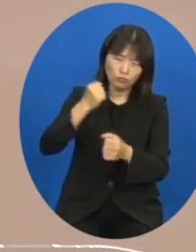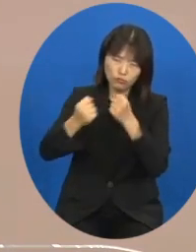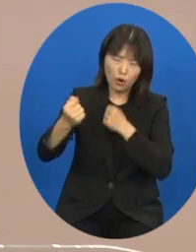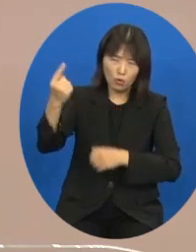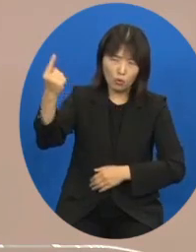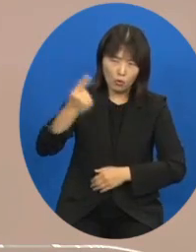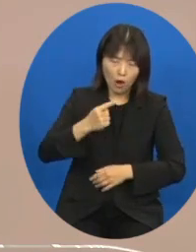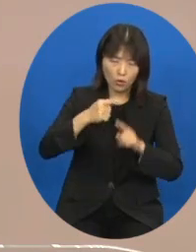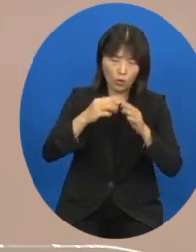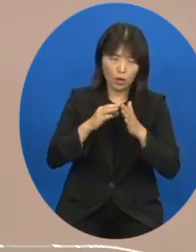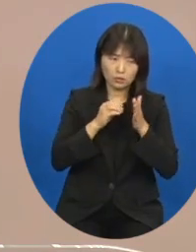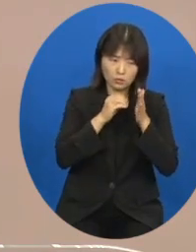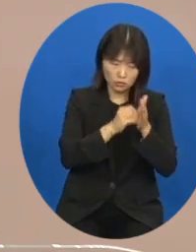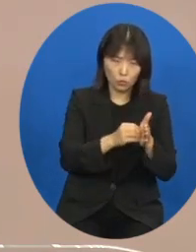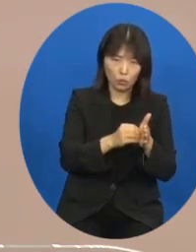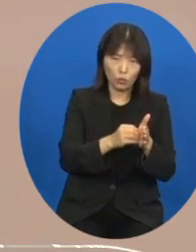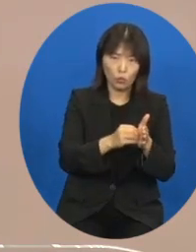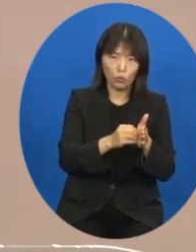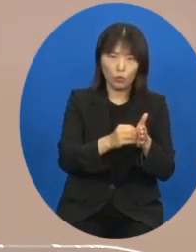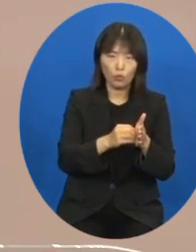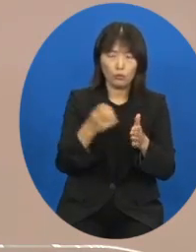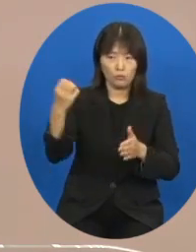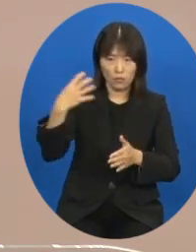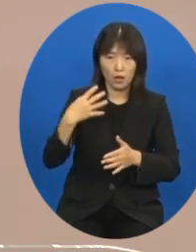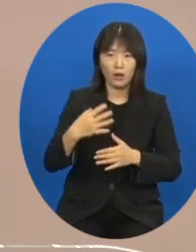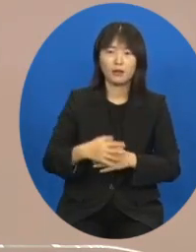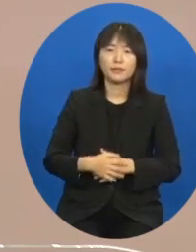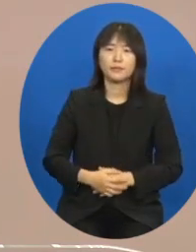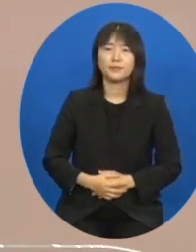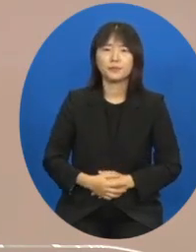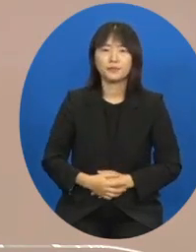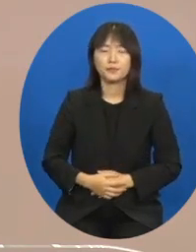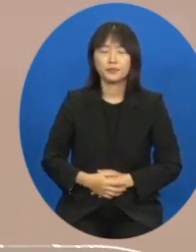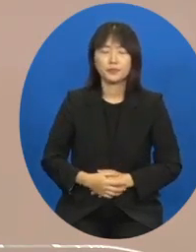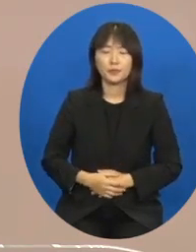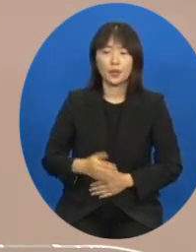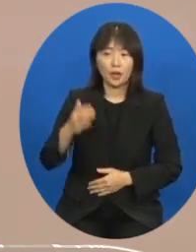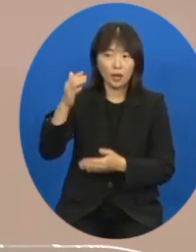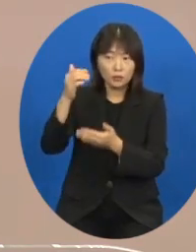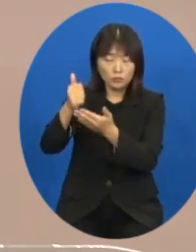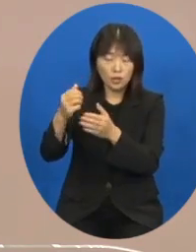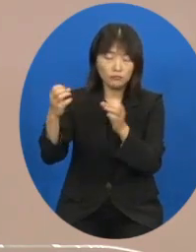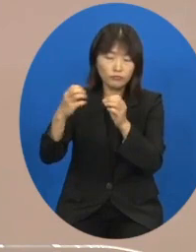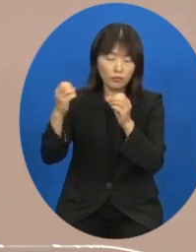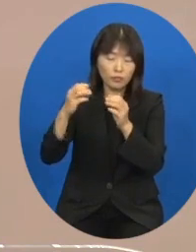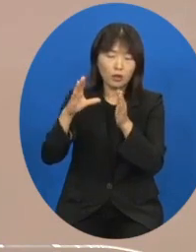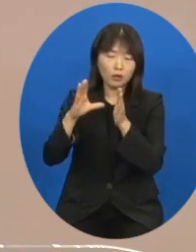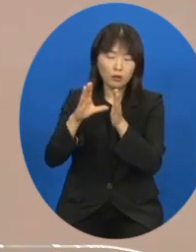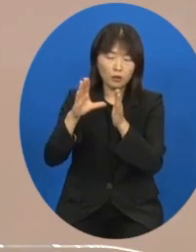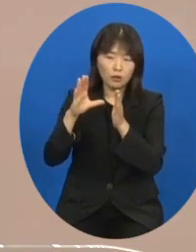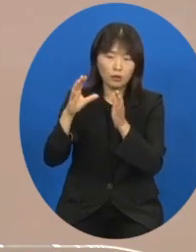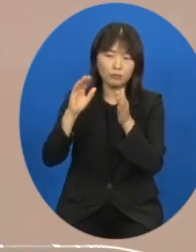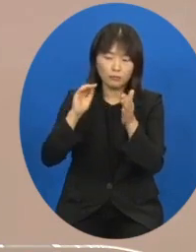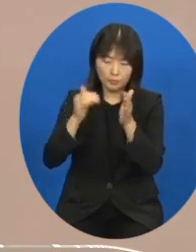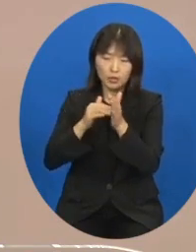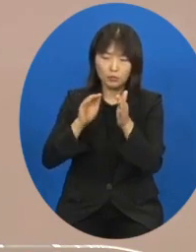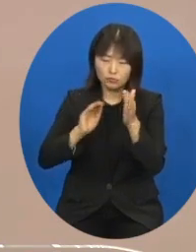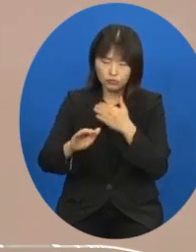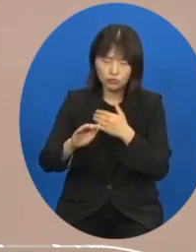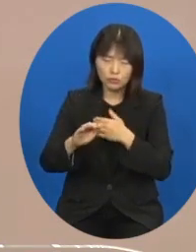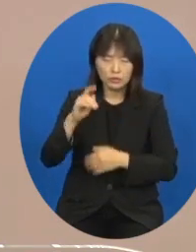교회 등록을 하시겠다고 하신 거죠. 제가 그분과 이야기를 나누고 참 많은 생각을